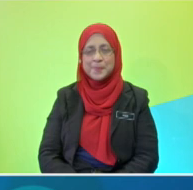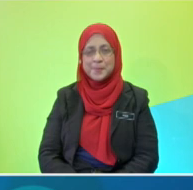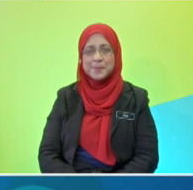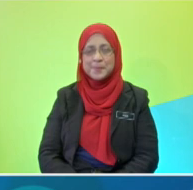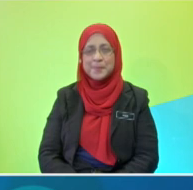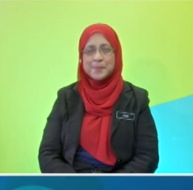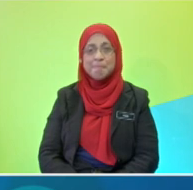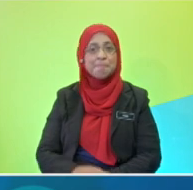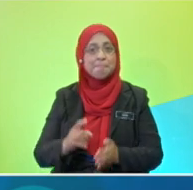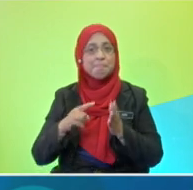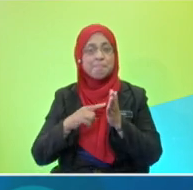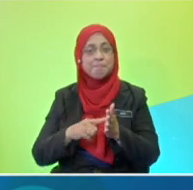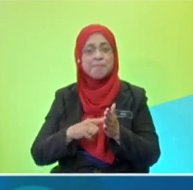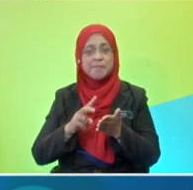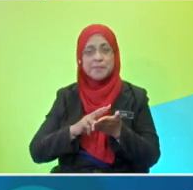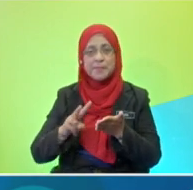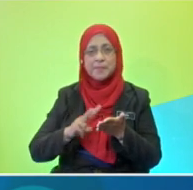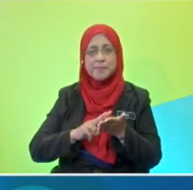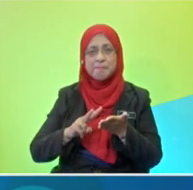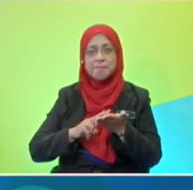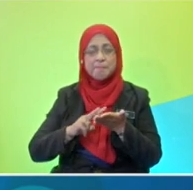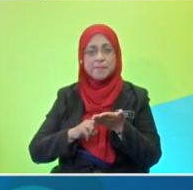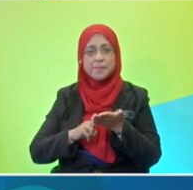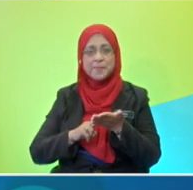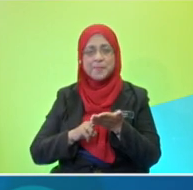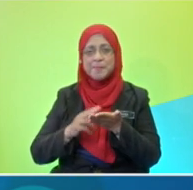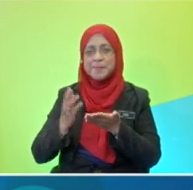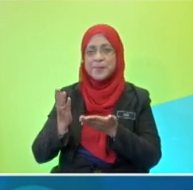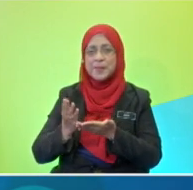Tunjukkan dan bacakan slogan Allah